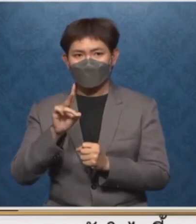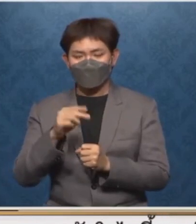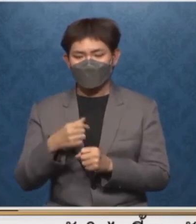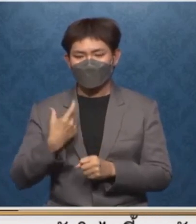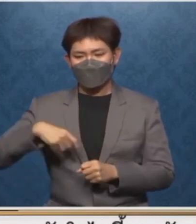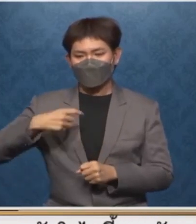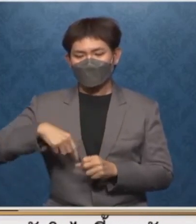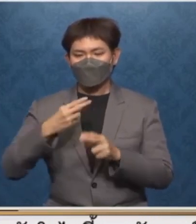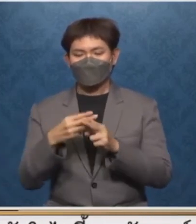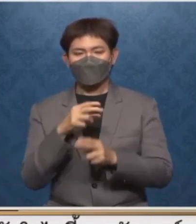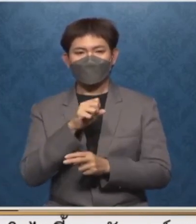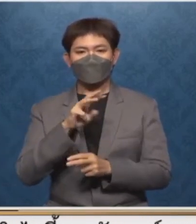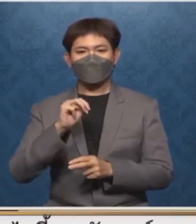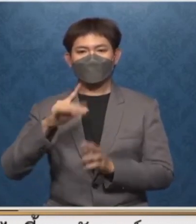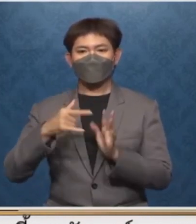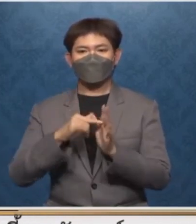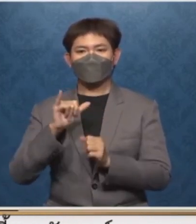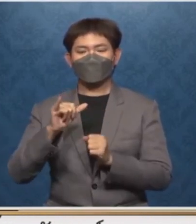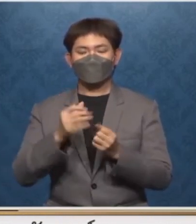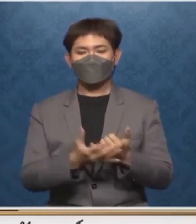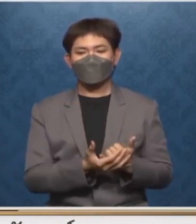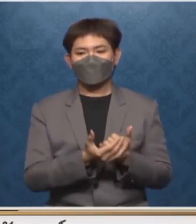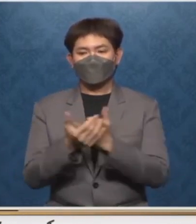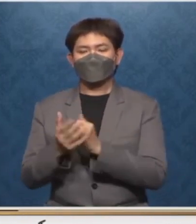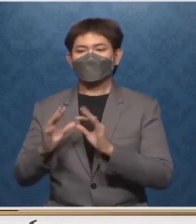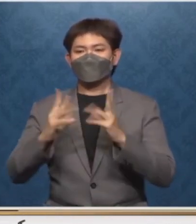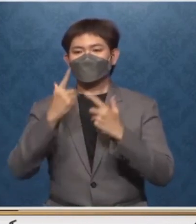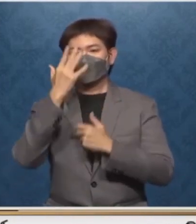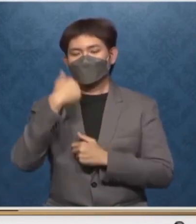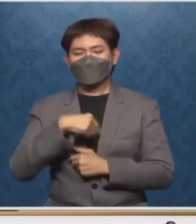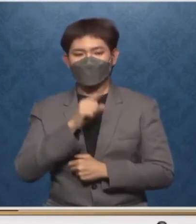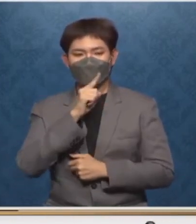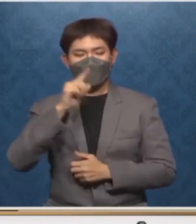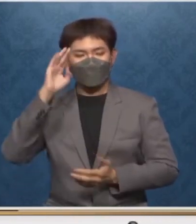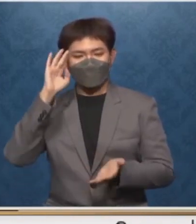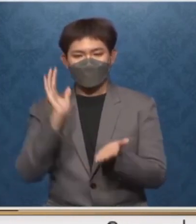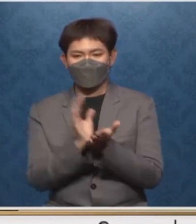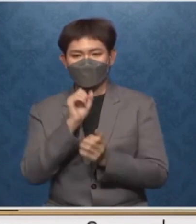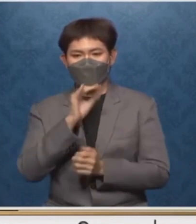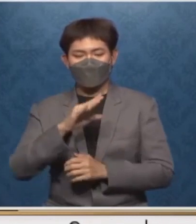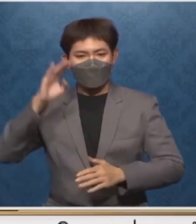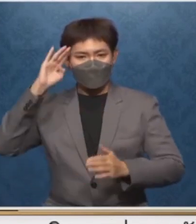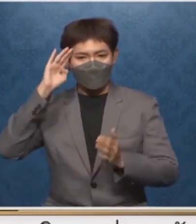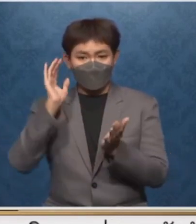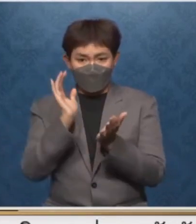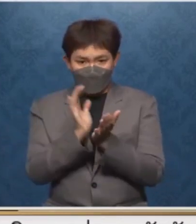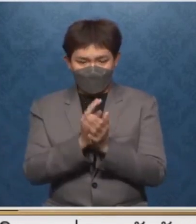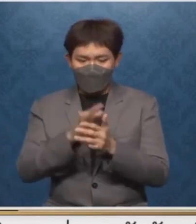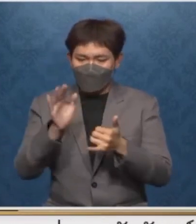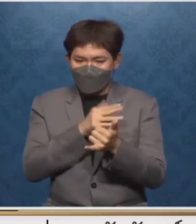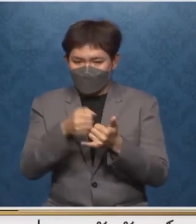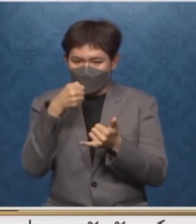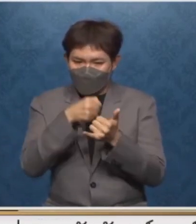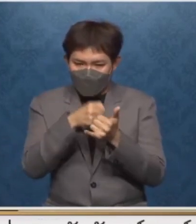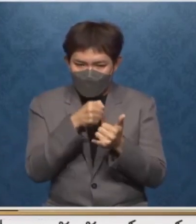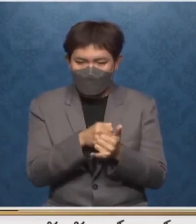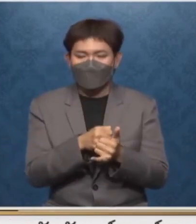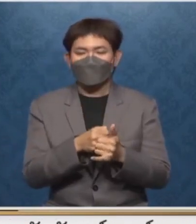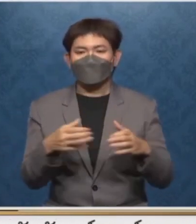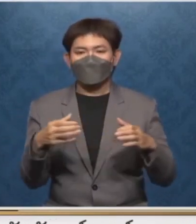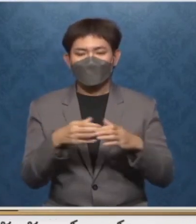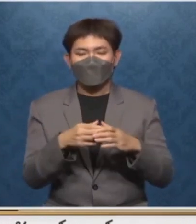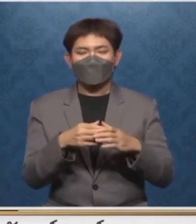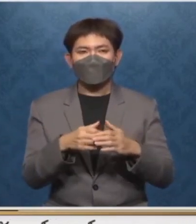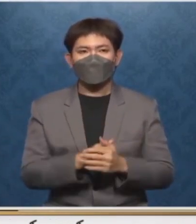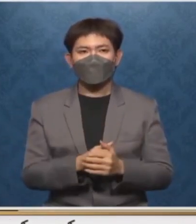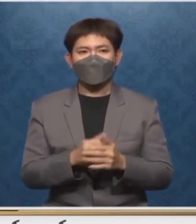ถูกอุ้มหายหลังจากที่ไปแจ้งความกล่าวโทษว่าตำรวจ5นายซ้อมทรมานผู้ต้องหาการ